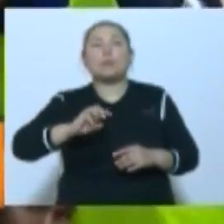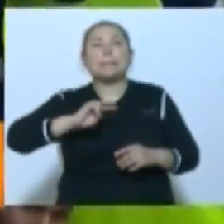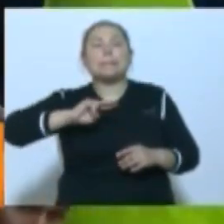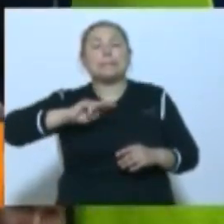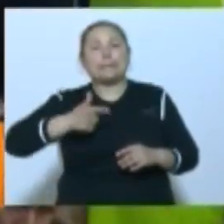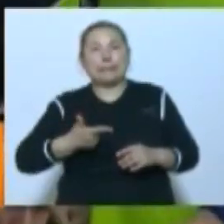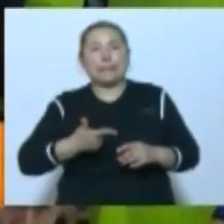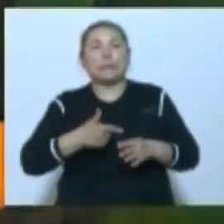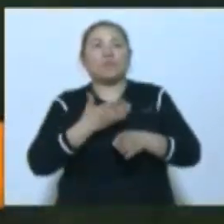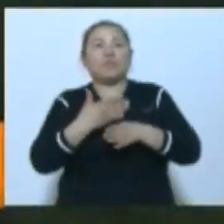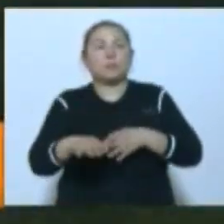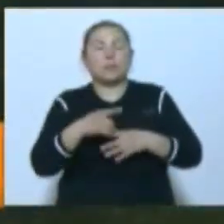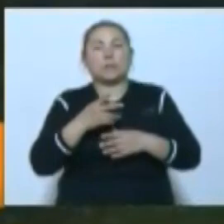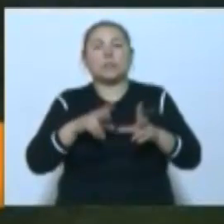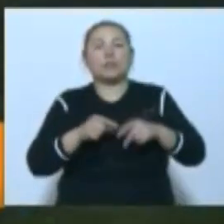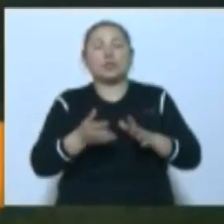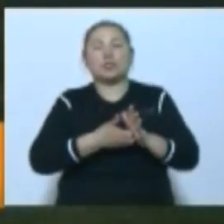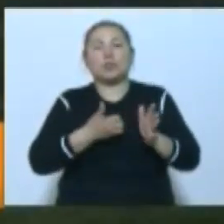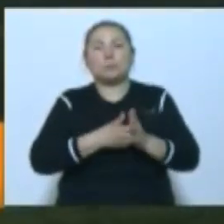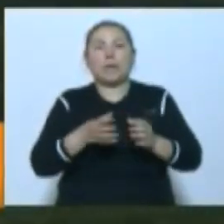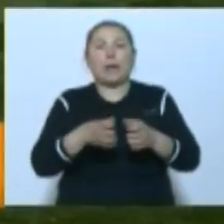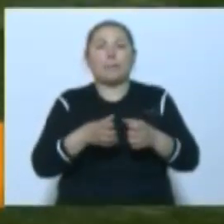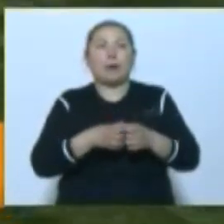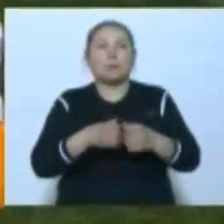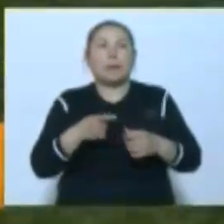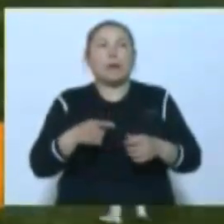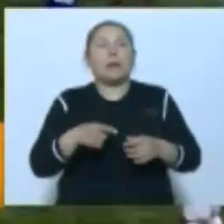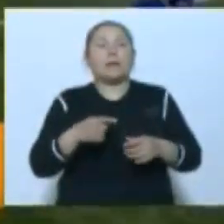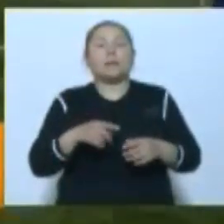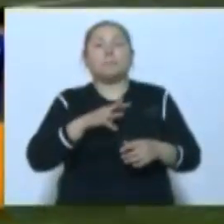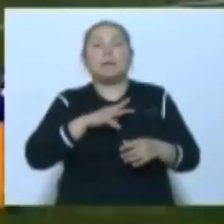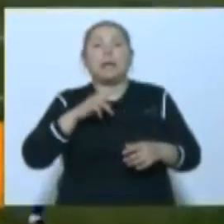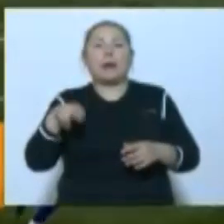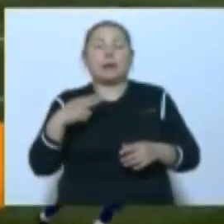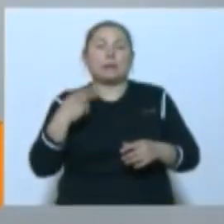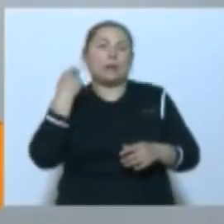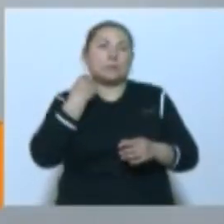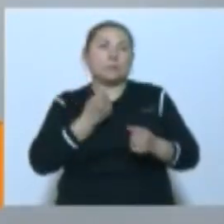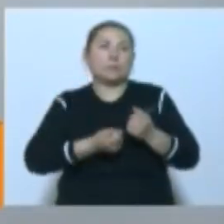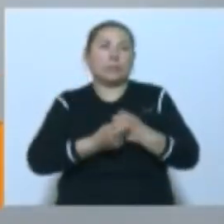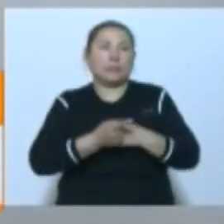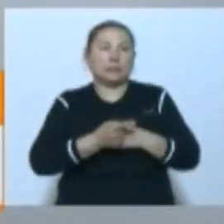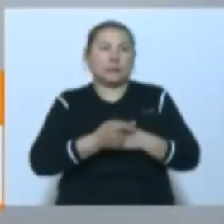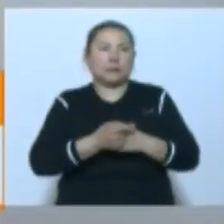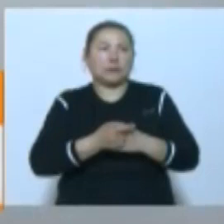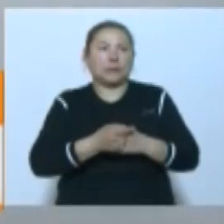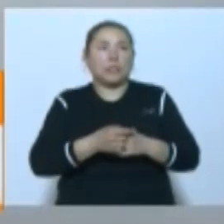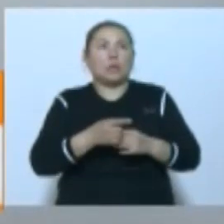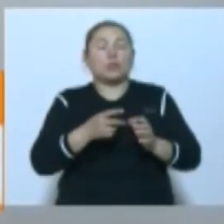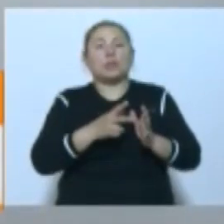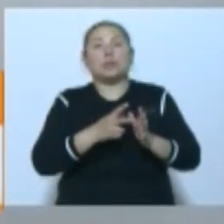Алайда қаржы межелі жеріне жетпей, команда өткен маусымды миллиард қарызбен аяқтады. 1 миллиард 800 миллион